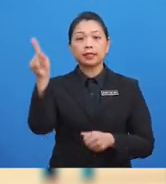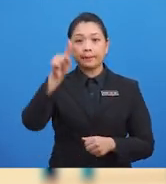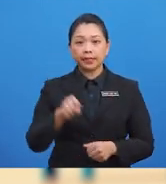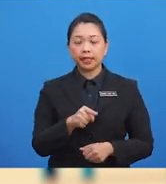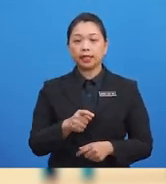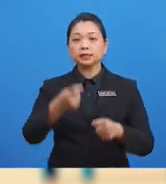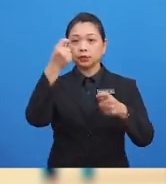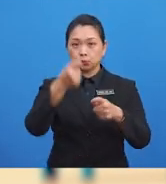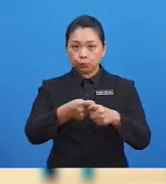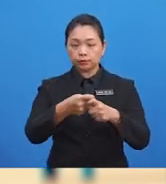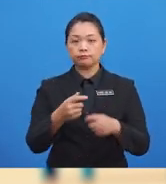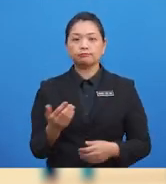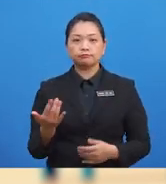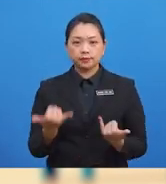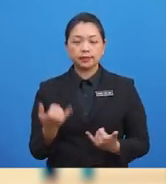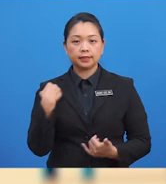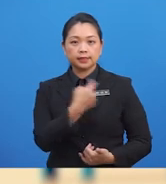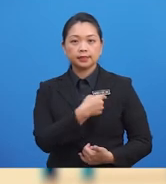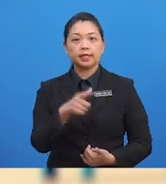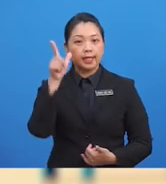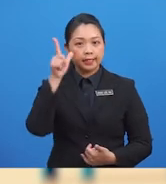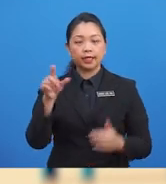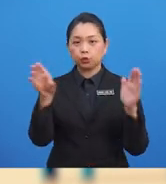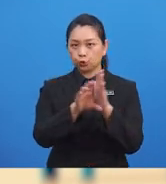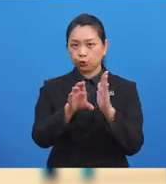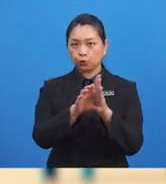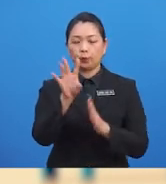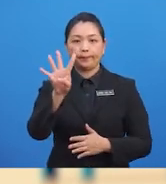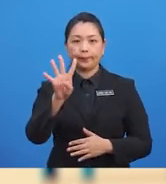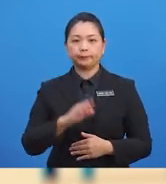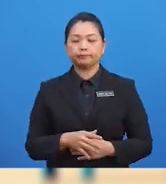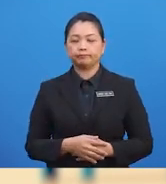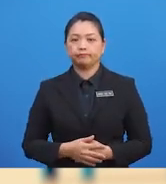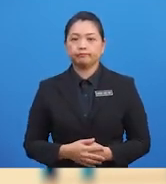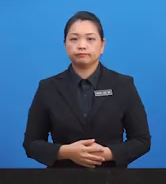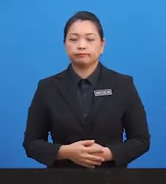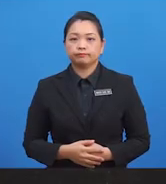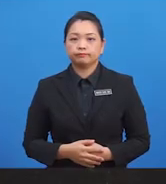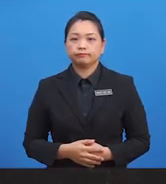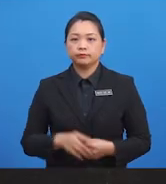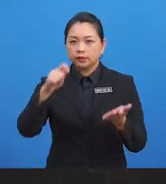kamiran tentu. Mari kita lihat contoh yang keempat.